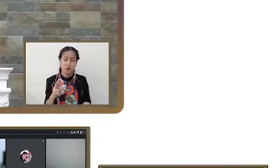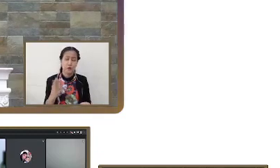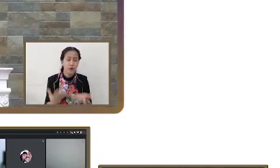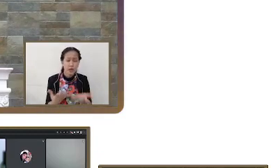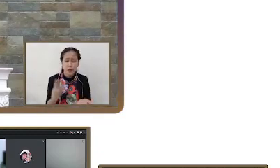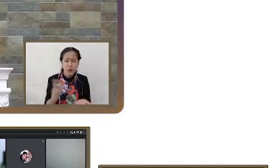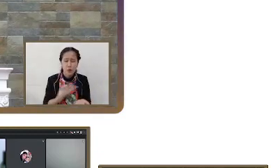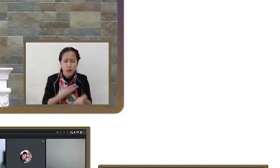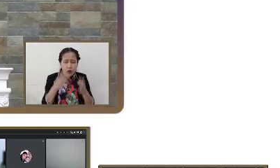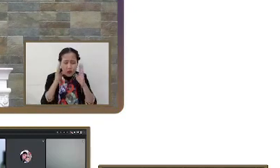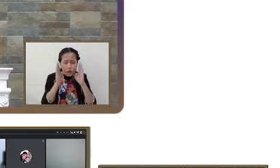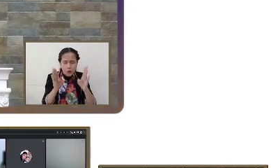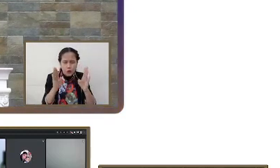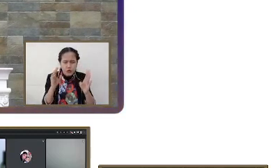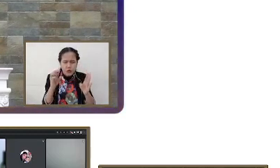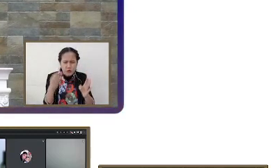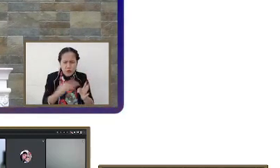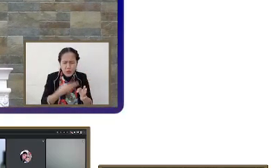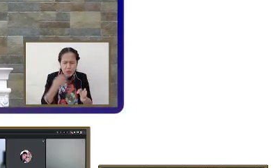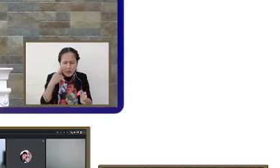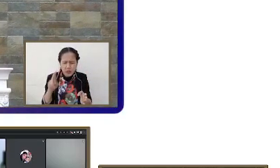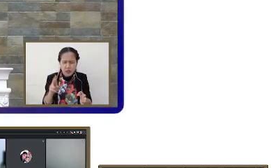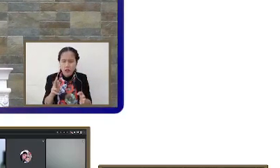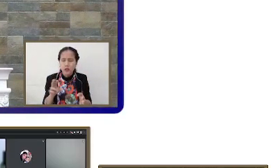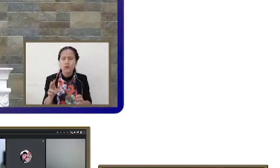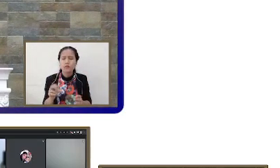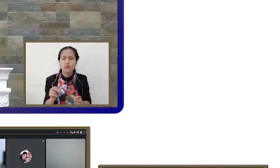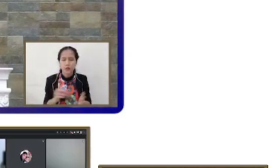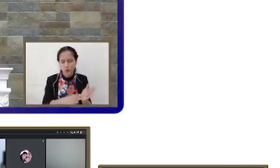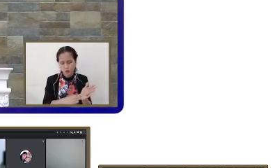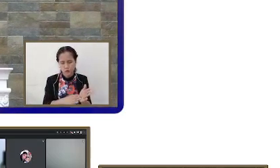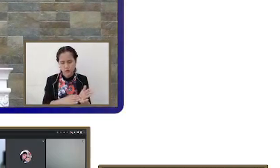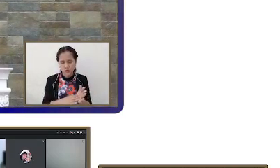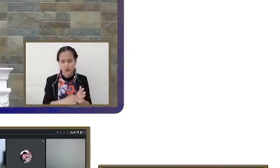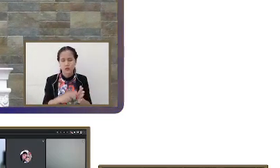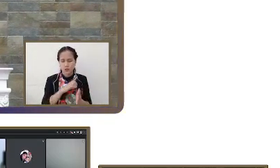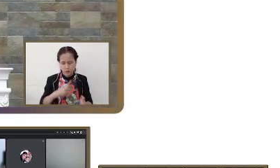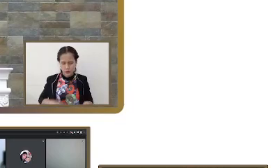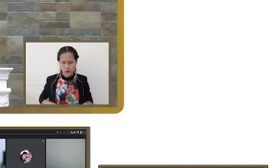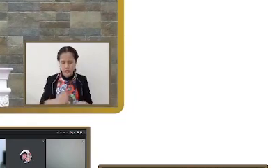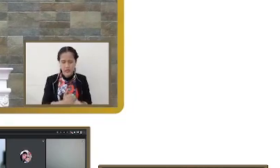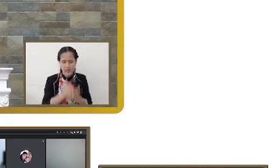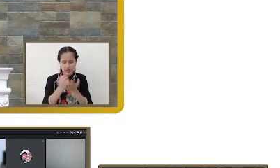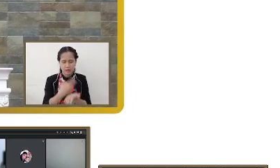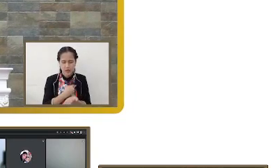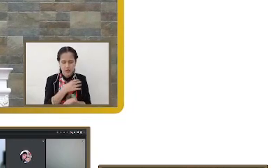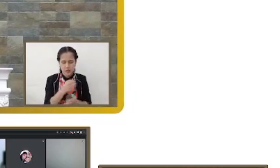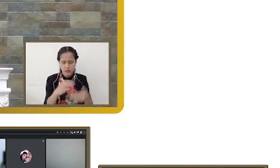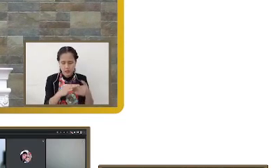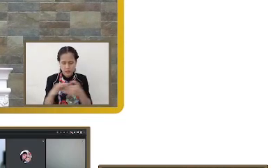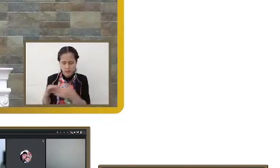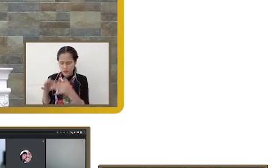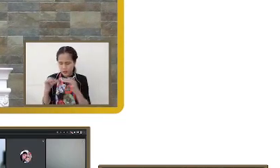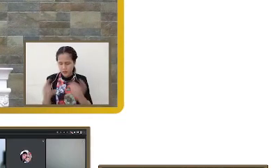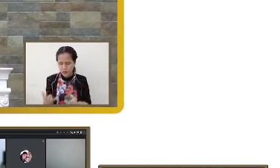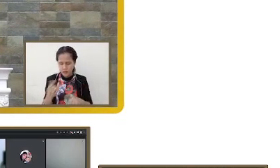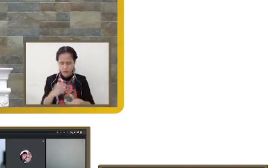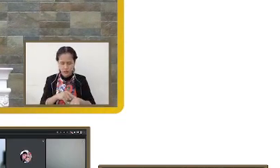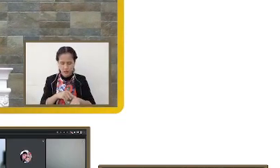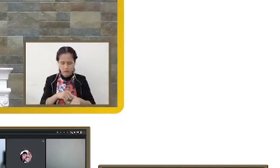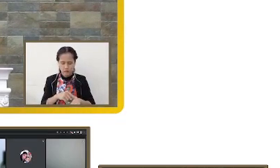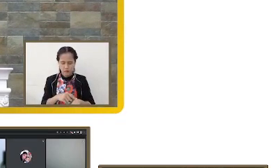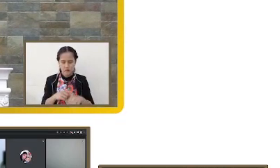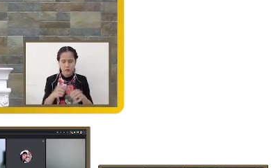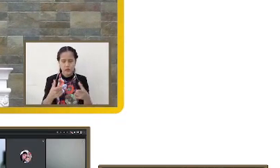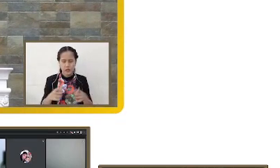are rejecting your knowledge. Please, O God, tulungan niyo po kami, pangunahan niyo po kami sa oras po na ito. Let's